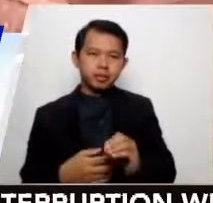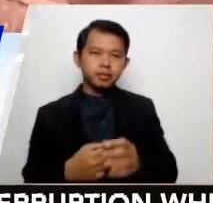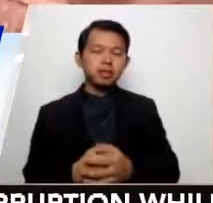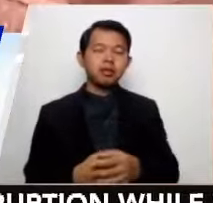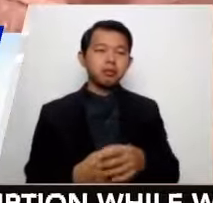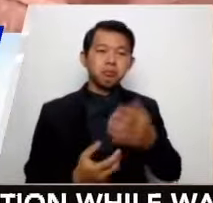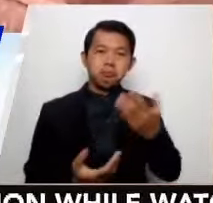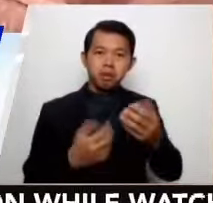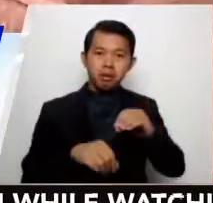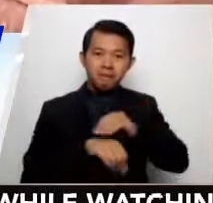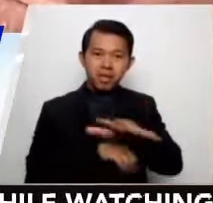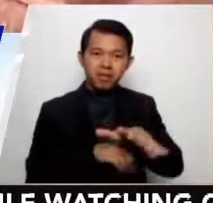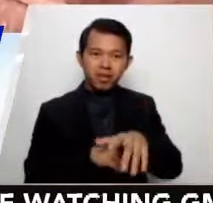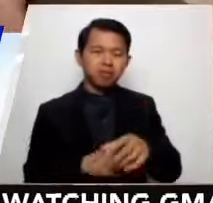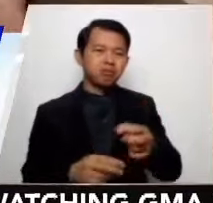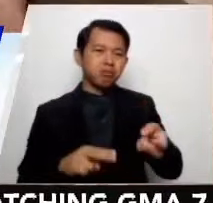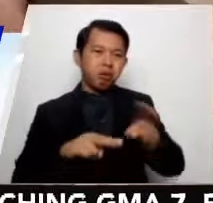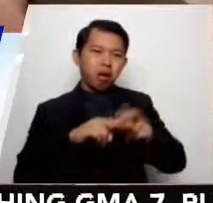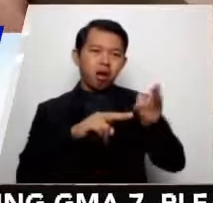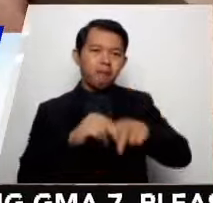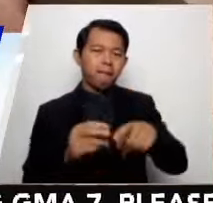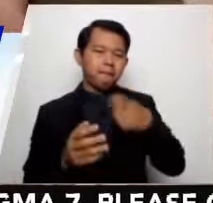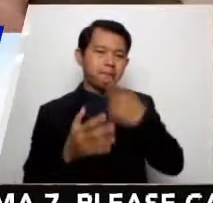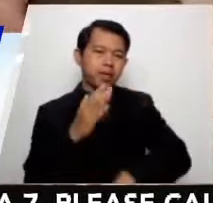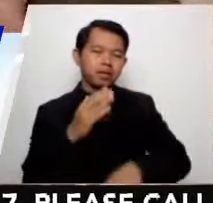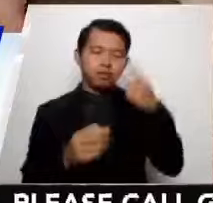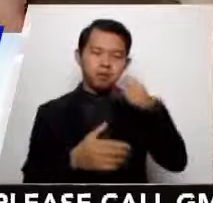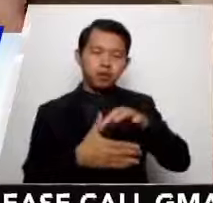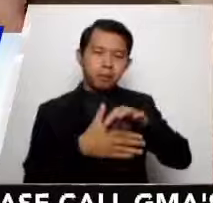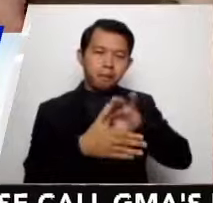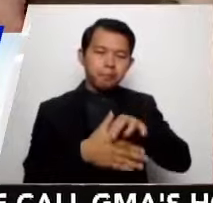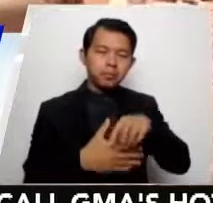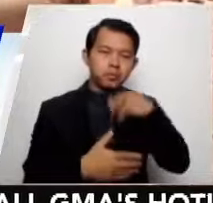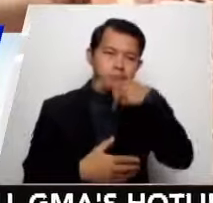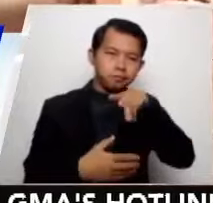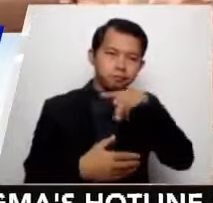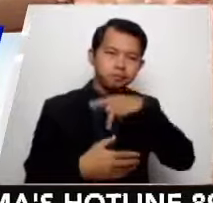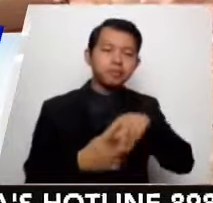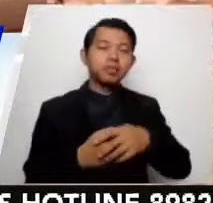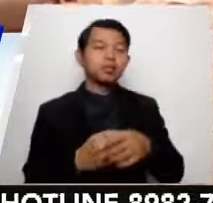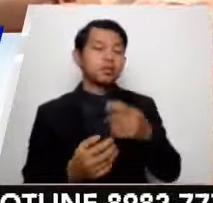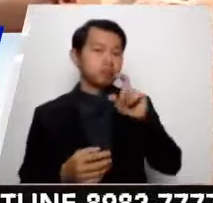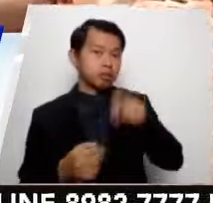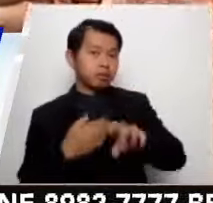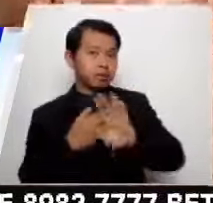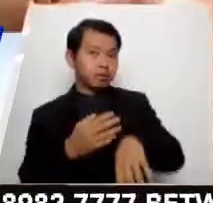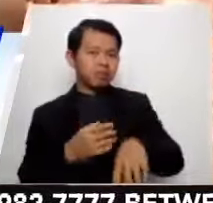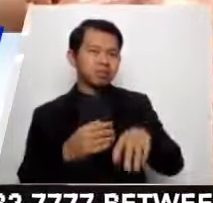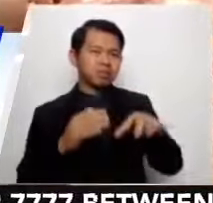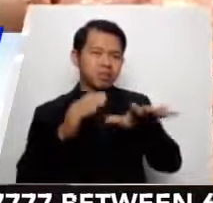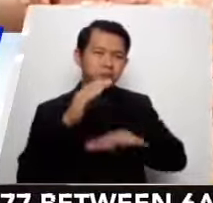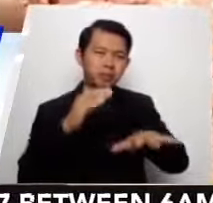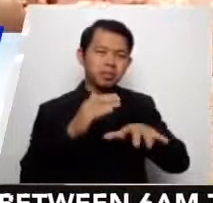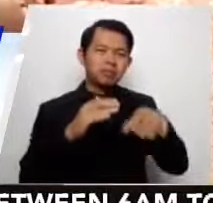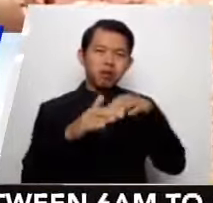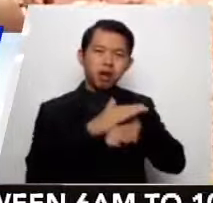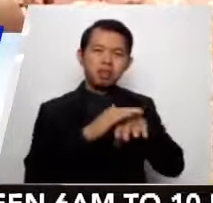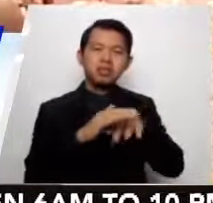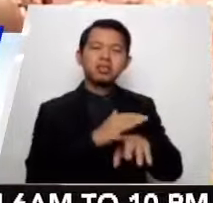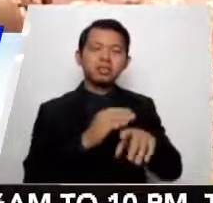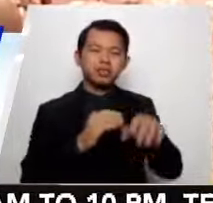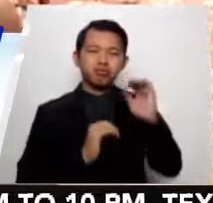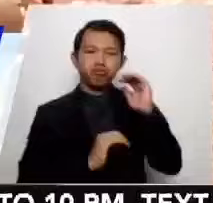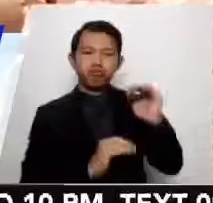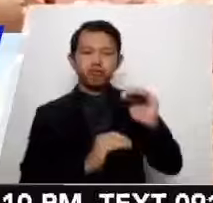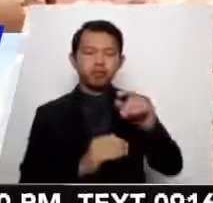pagsipa ng presyo ng karne ng baboy. Hiling ng grupo, ibalik sa dati ang minimum access volume ng meat traders. Dapat rin daw pag-usapan